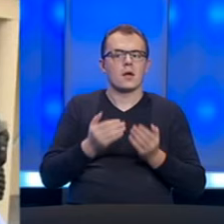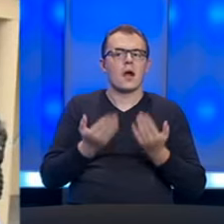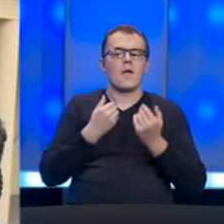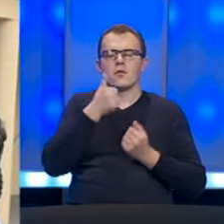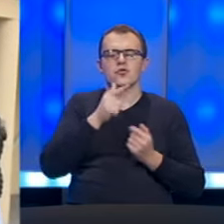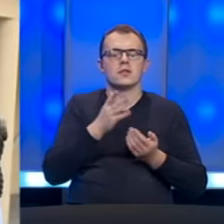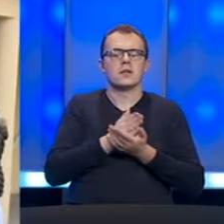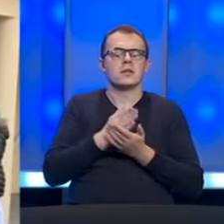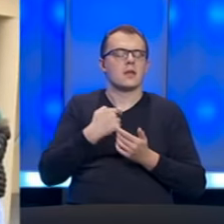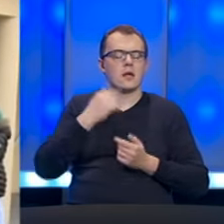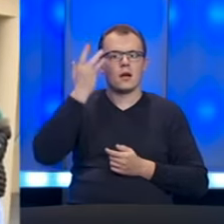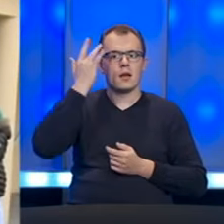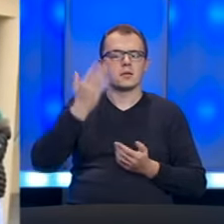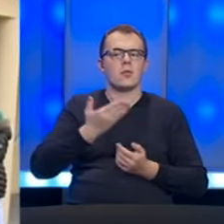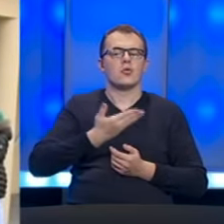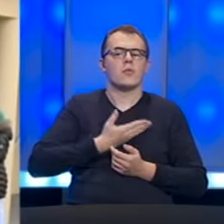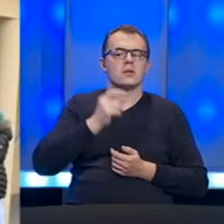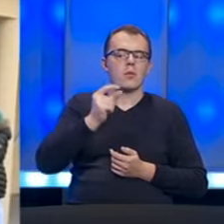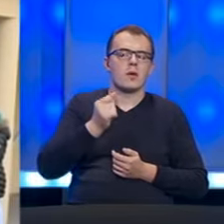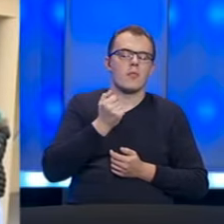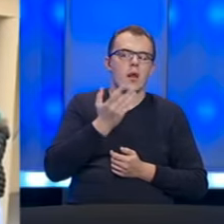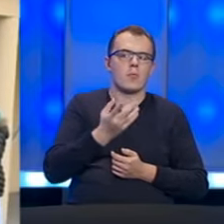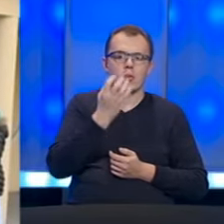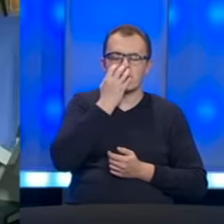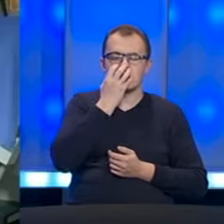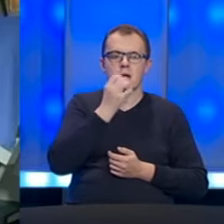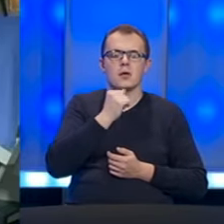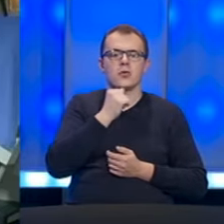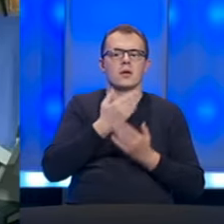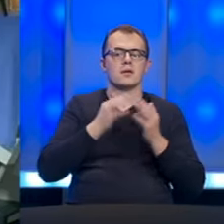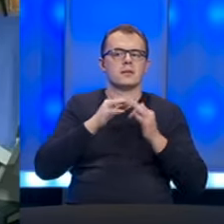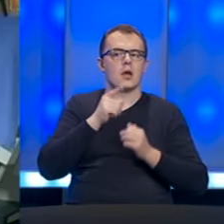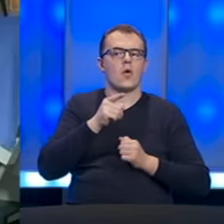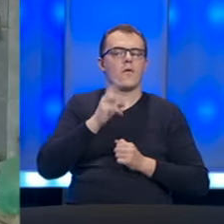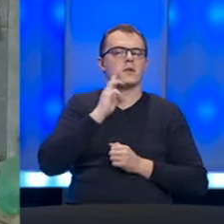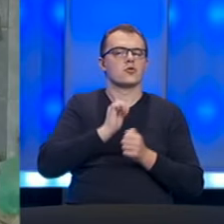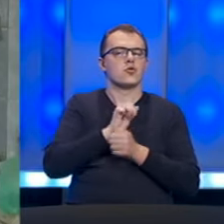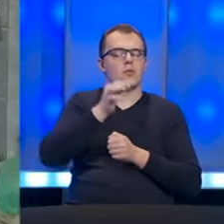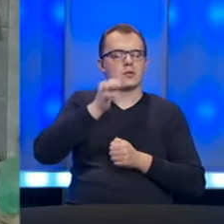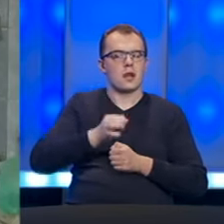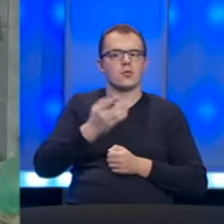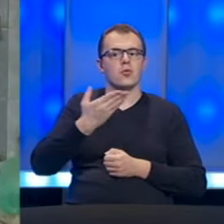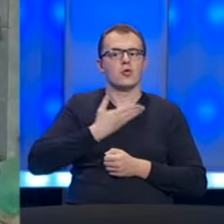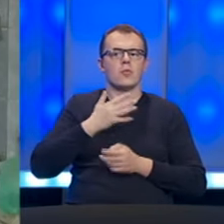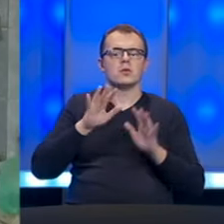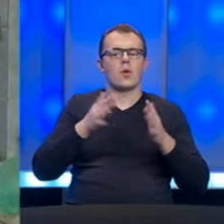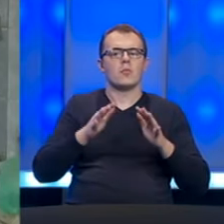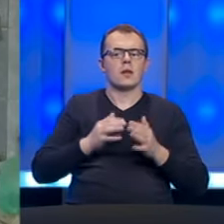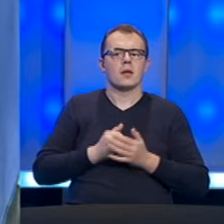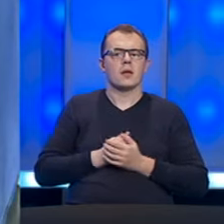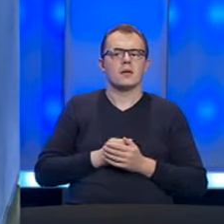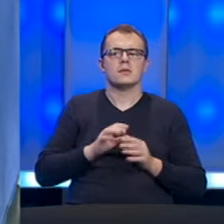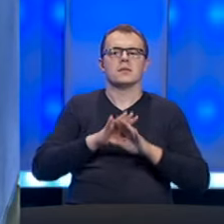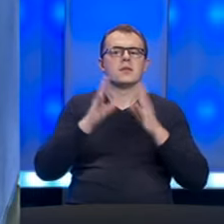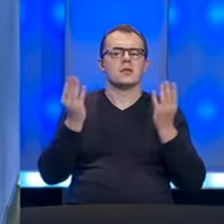šta se desilo, zaista ne znam. Dobili smo minimalan broj respiratora za ovaj Zeničko-Dobojski kanton. Dobili smo otprilike za